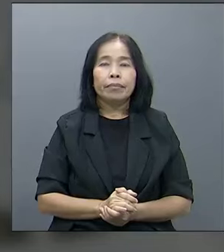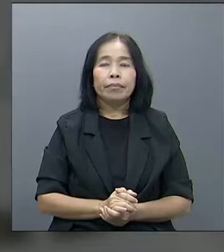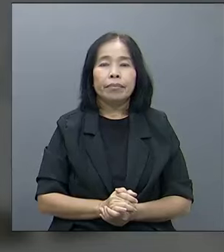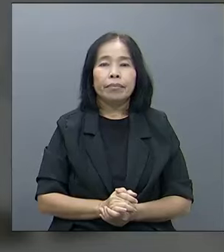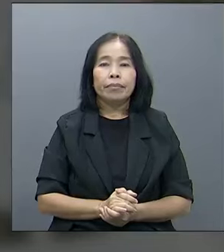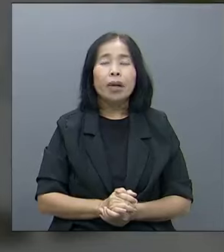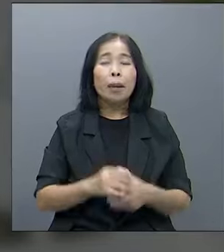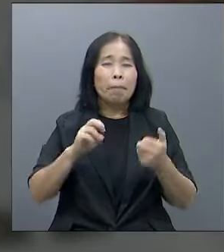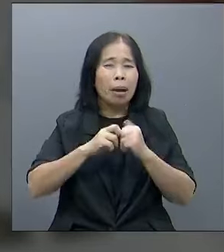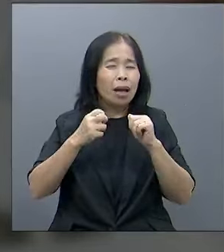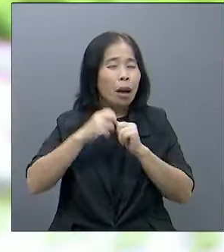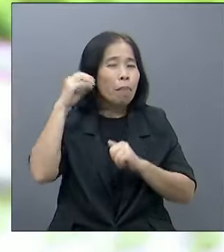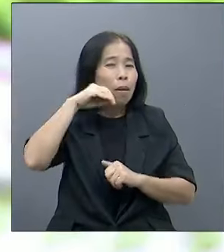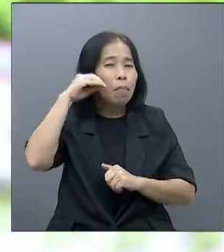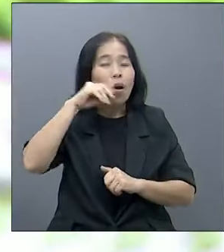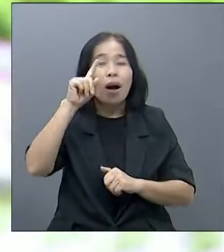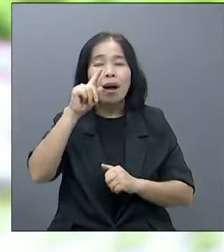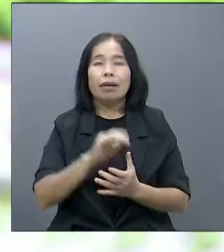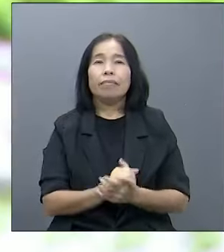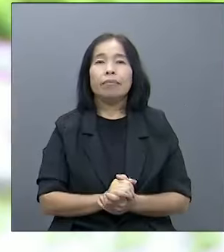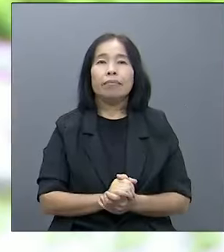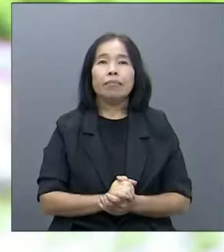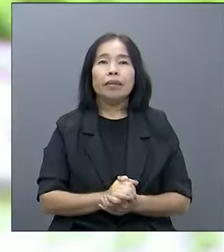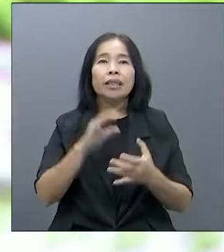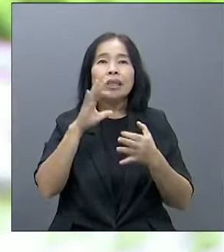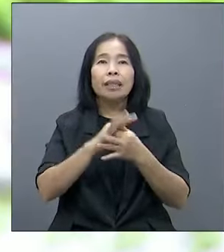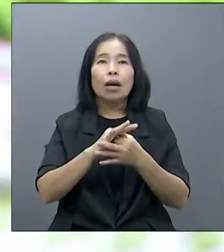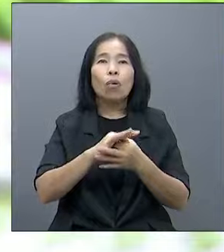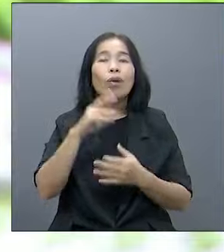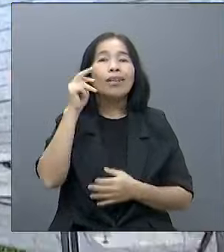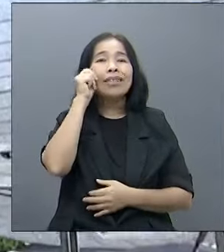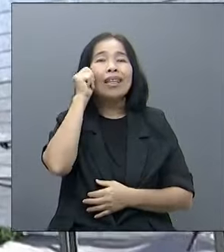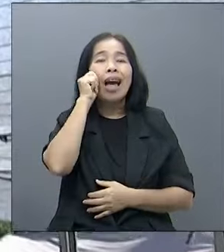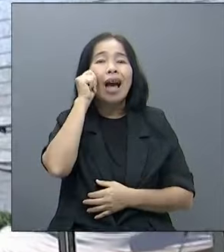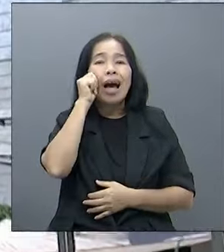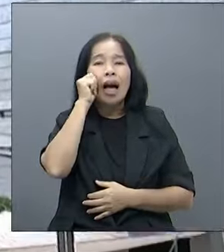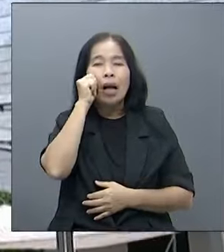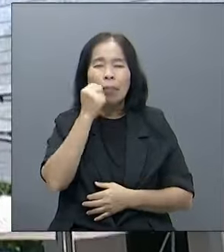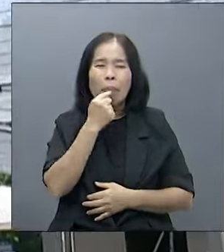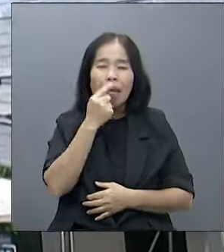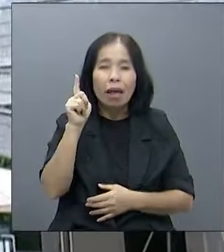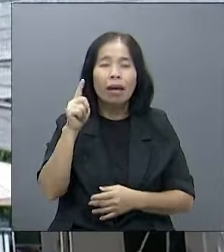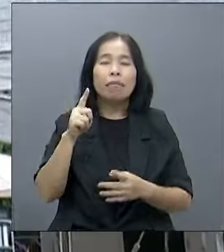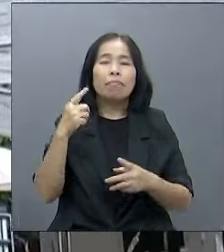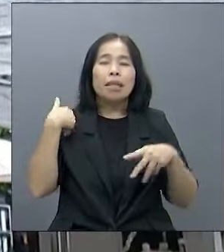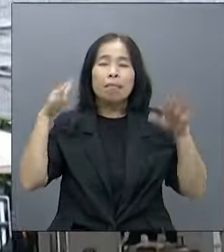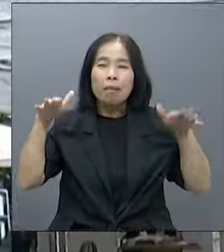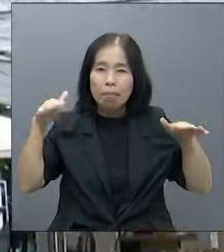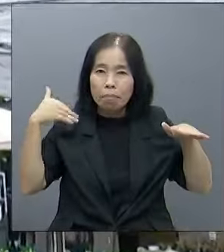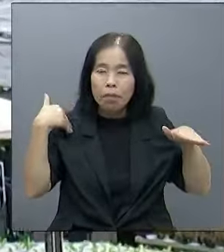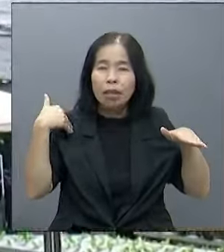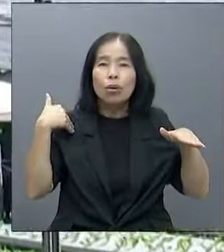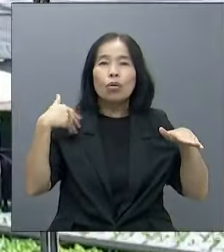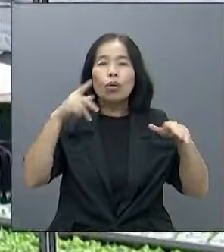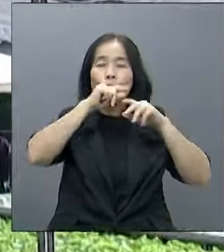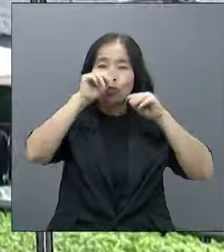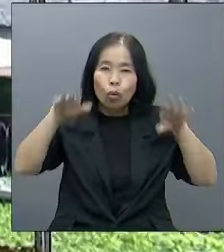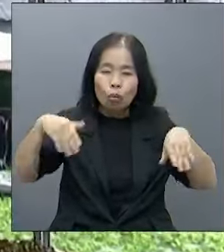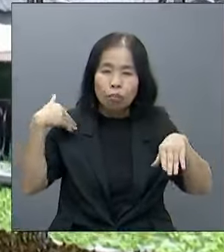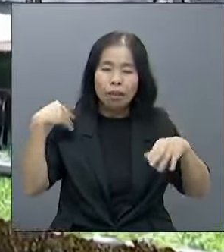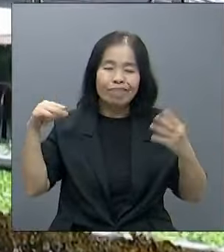ปัญหาที่เจอก็มีเรื่องค่าน้ำแกว่งมีเรื่องแมลงบ้างมีเรื่องนกบ้างเนี่ย